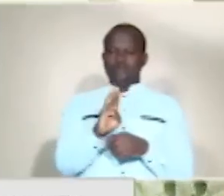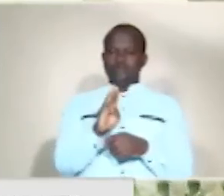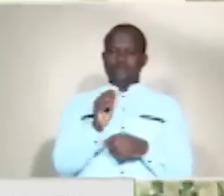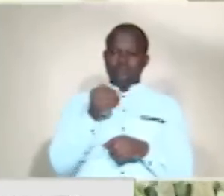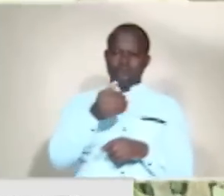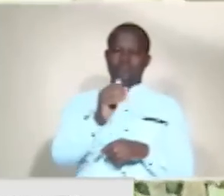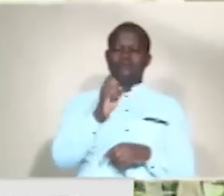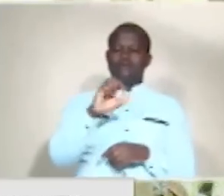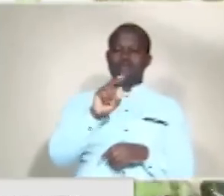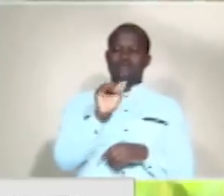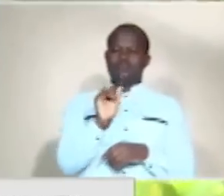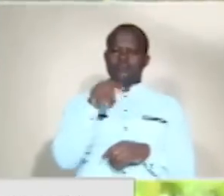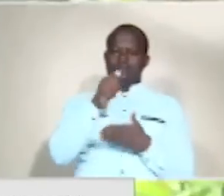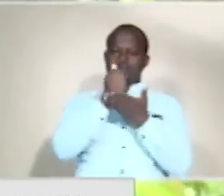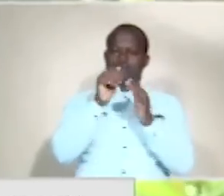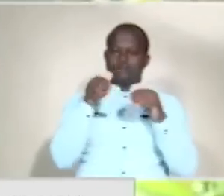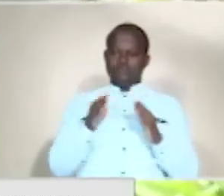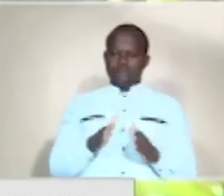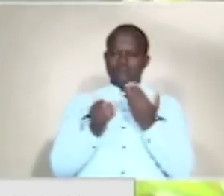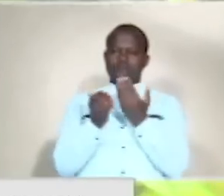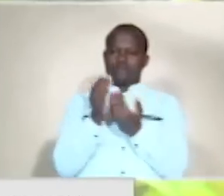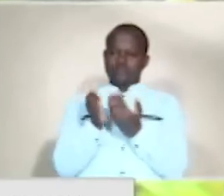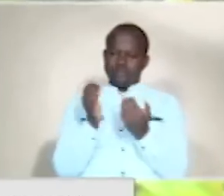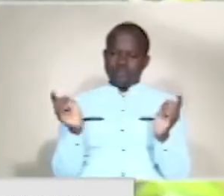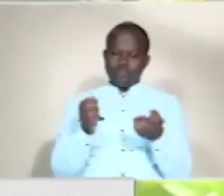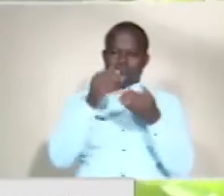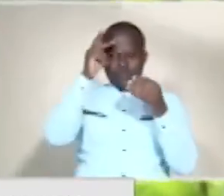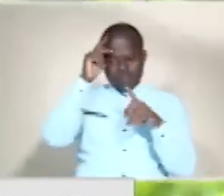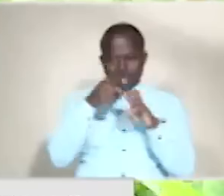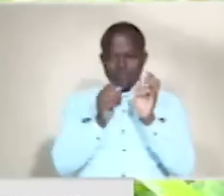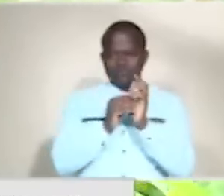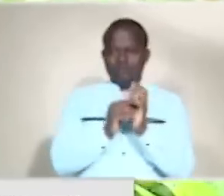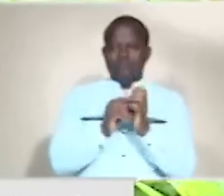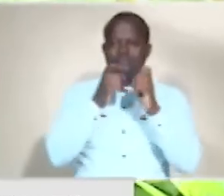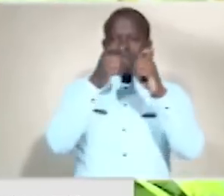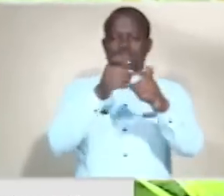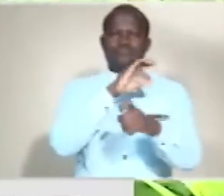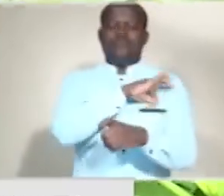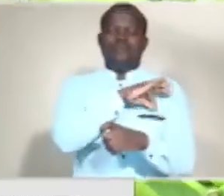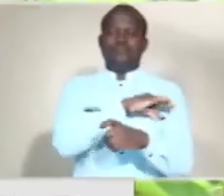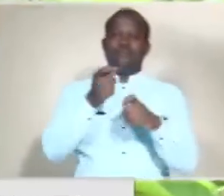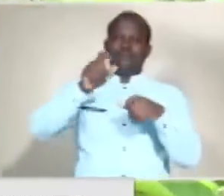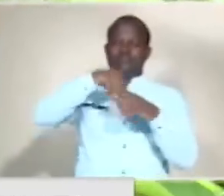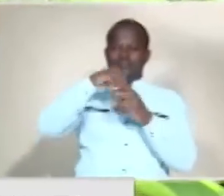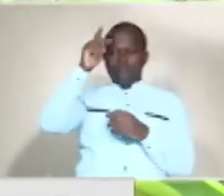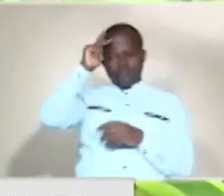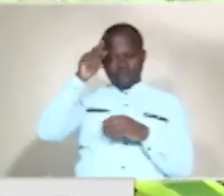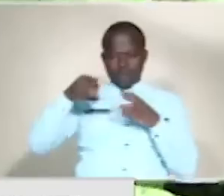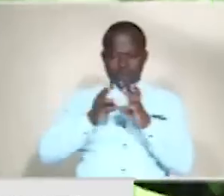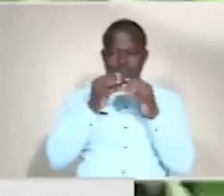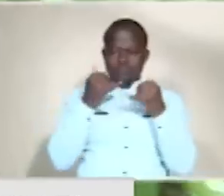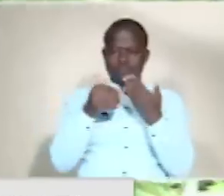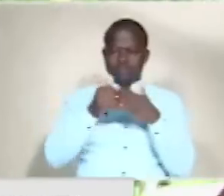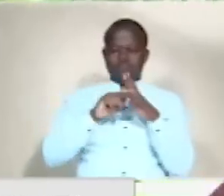ariwo kwipu ukaba ufasha abahinzi n'aborozi, ngo yahawe ubumenyi ariko kandi akanahembwa umushahara uyongera kuri bwa bumenyi ku buryo ubu